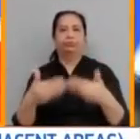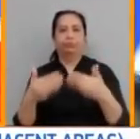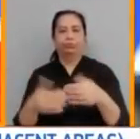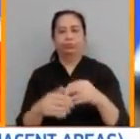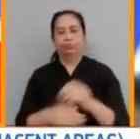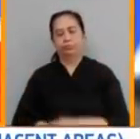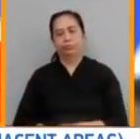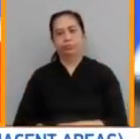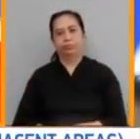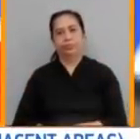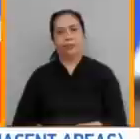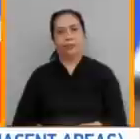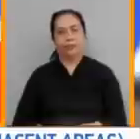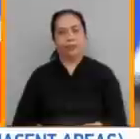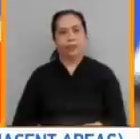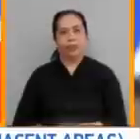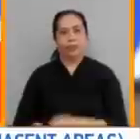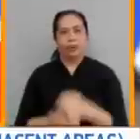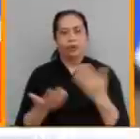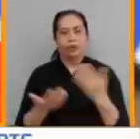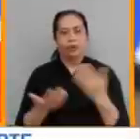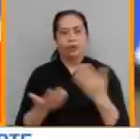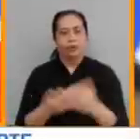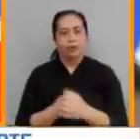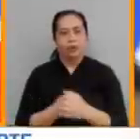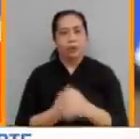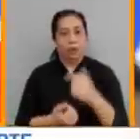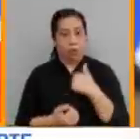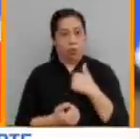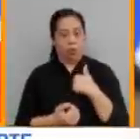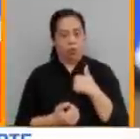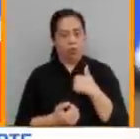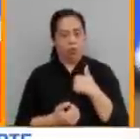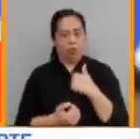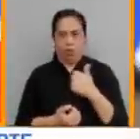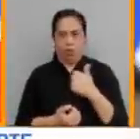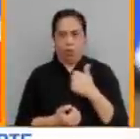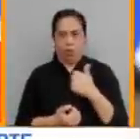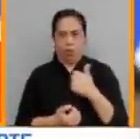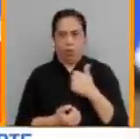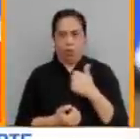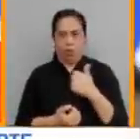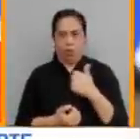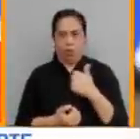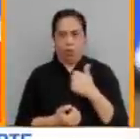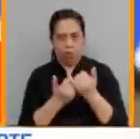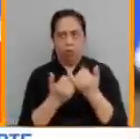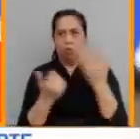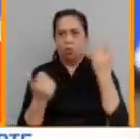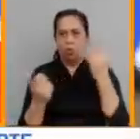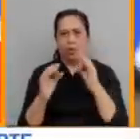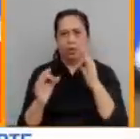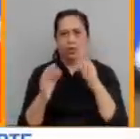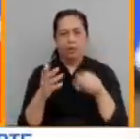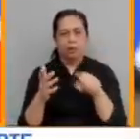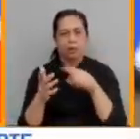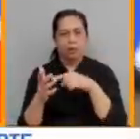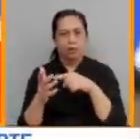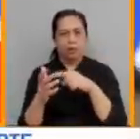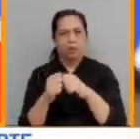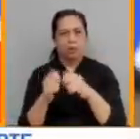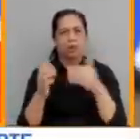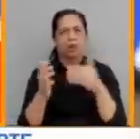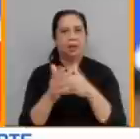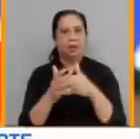You know, ako ayaw ko man. In the sense na if you do another setup or